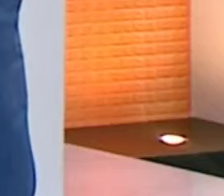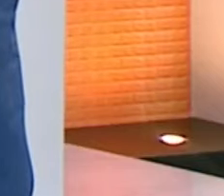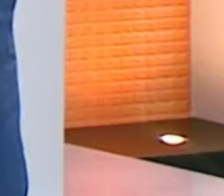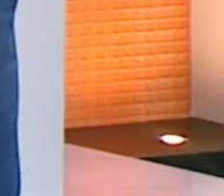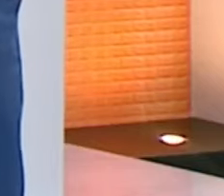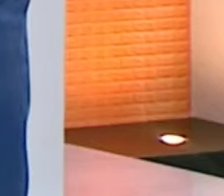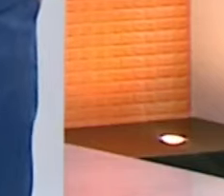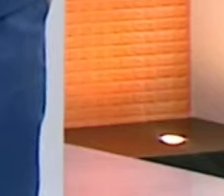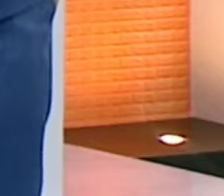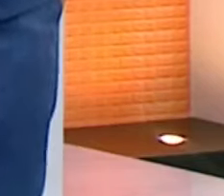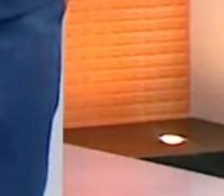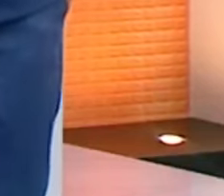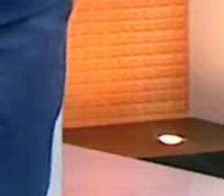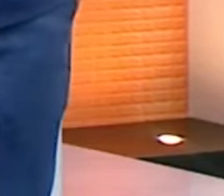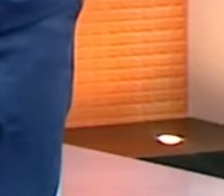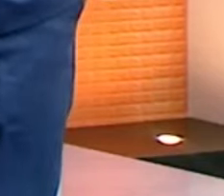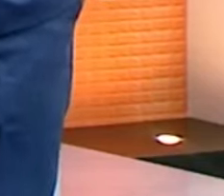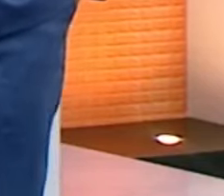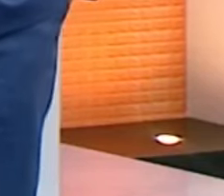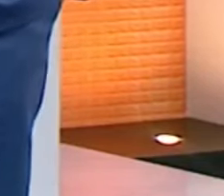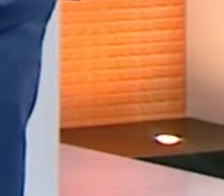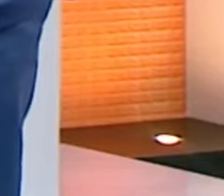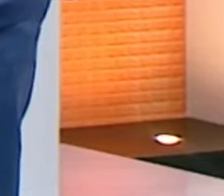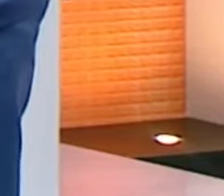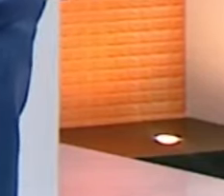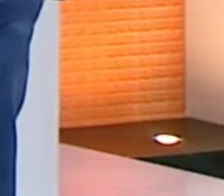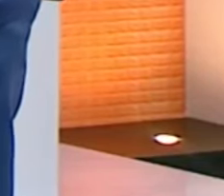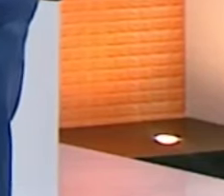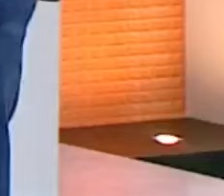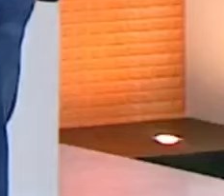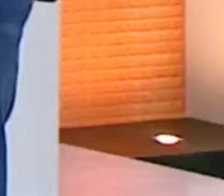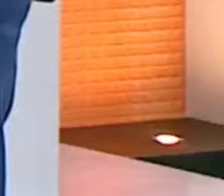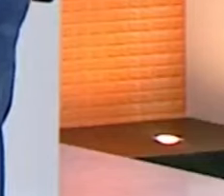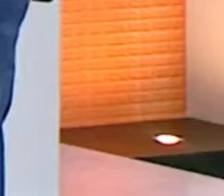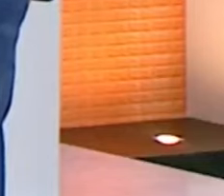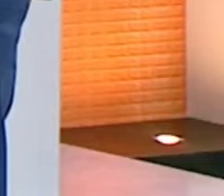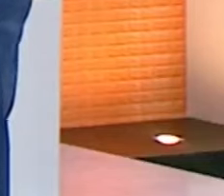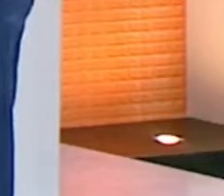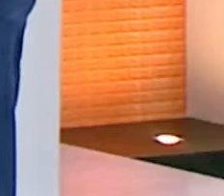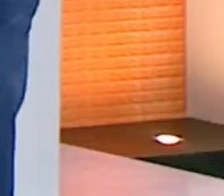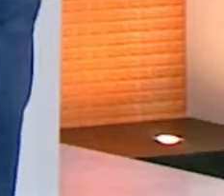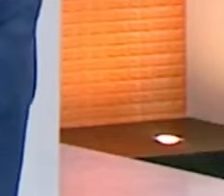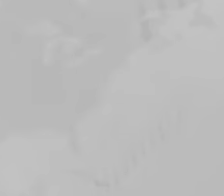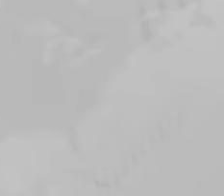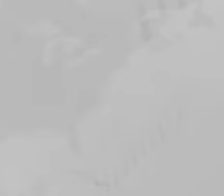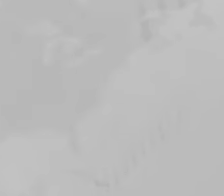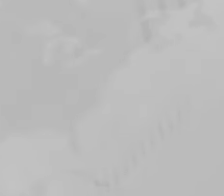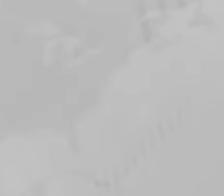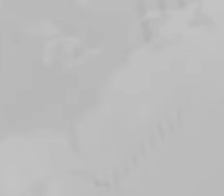Pinoy TV at sa www.gmanews.tv.